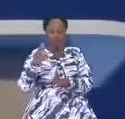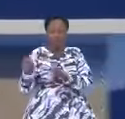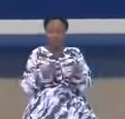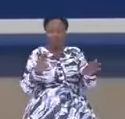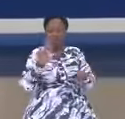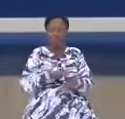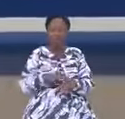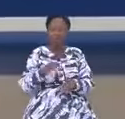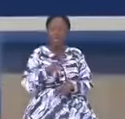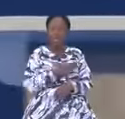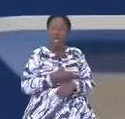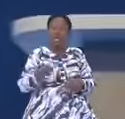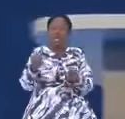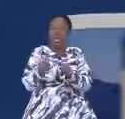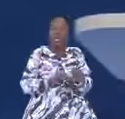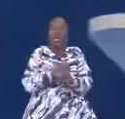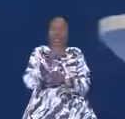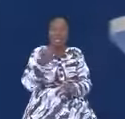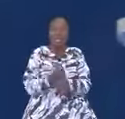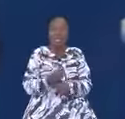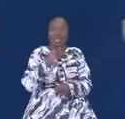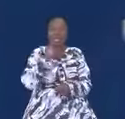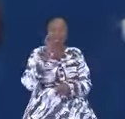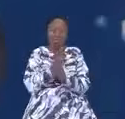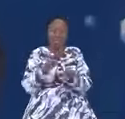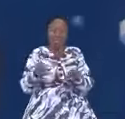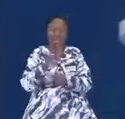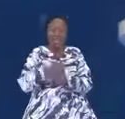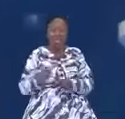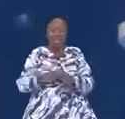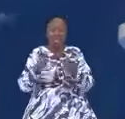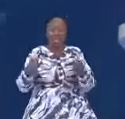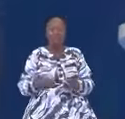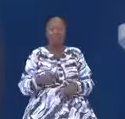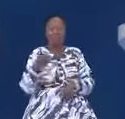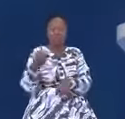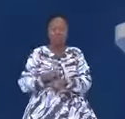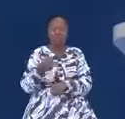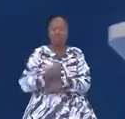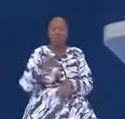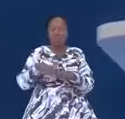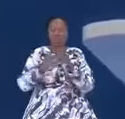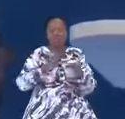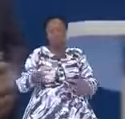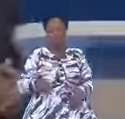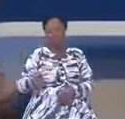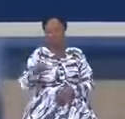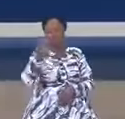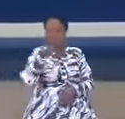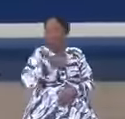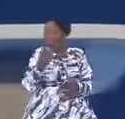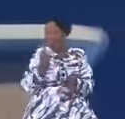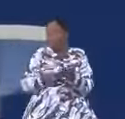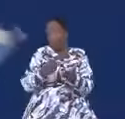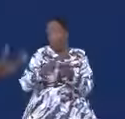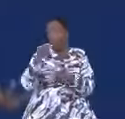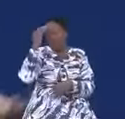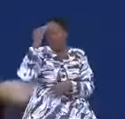comme une des communes pierre marquer vous savez parfois nous sommes découragés